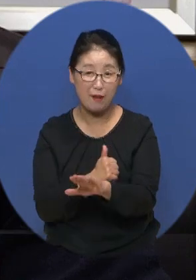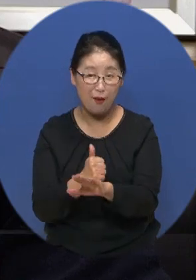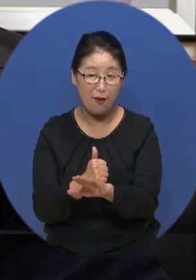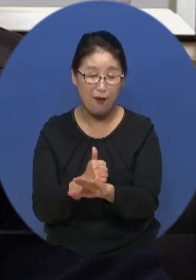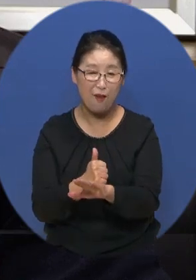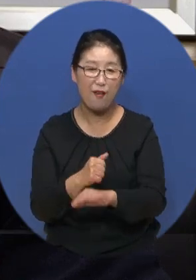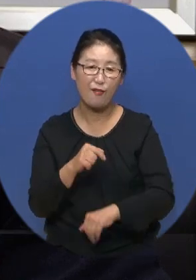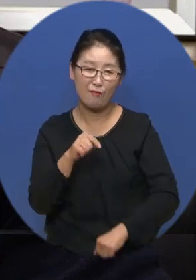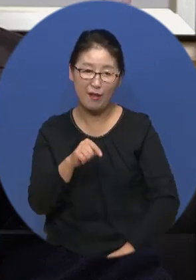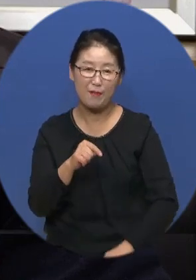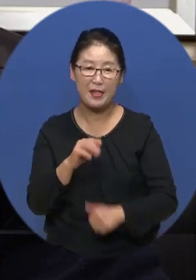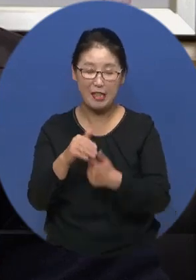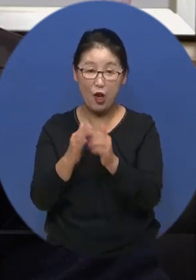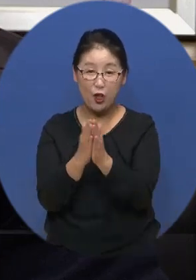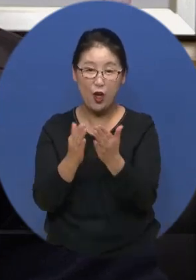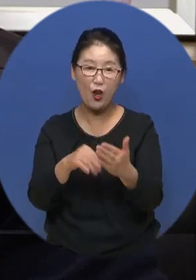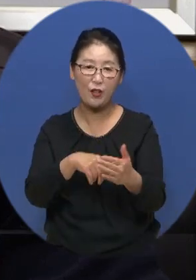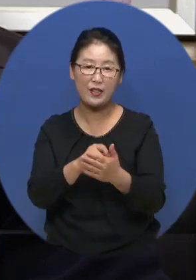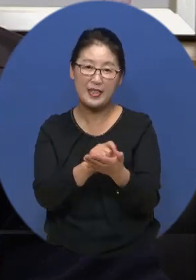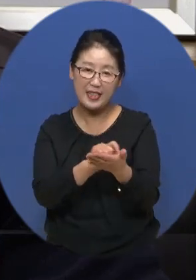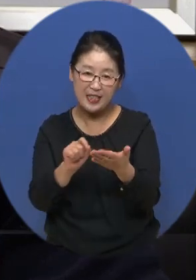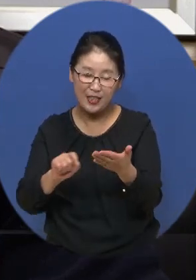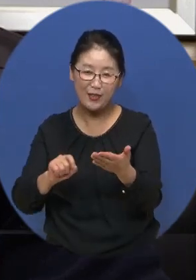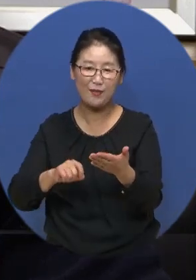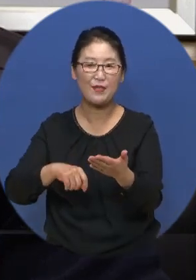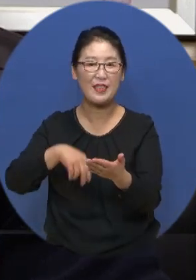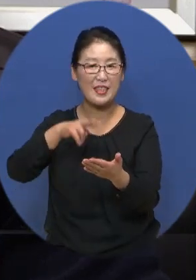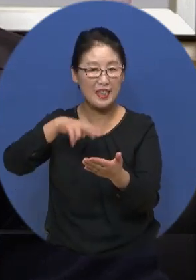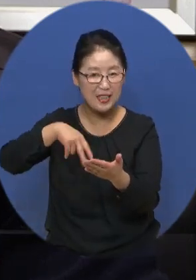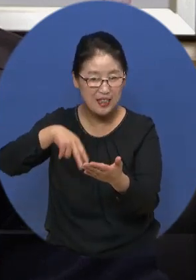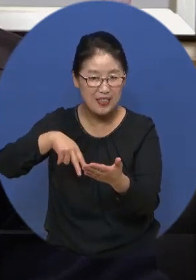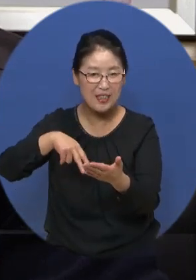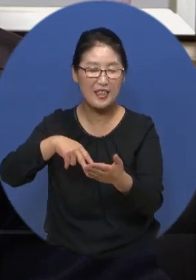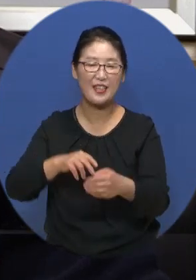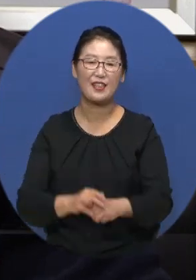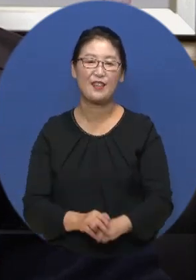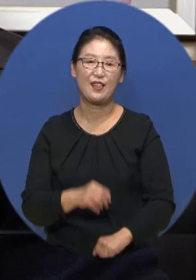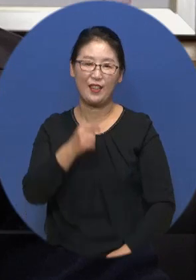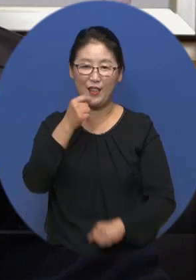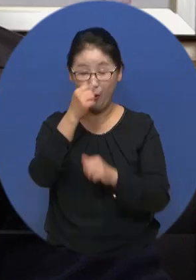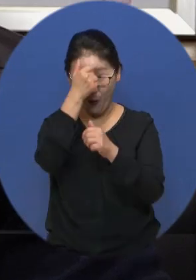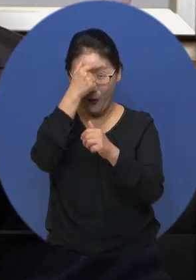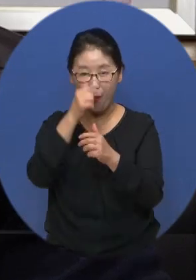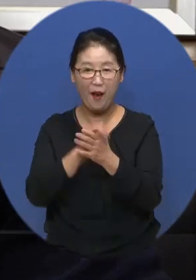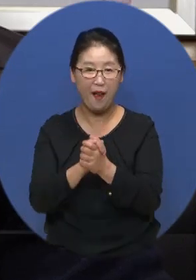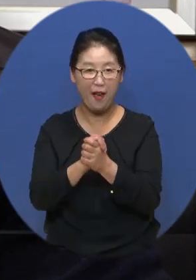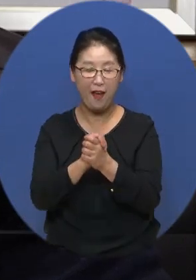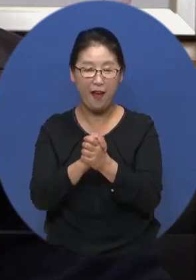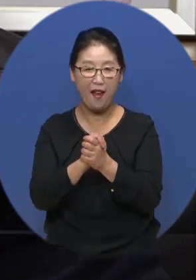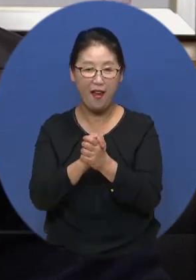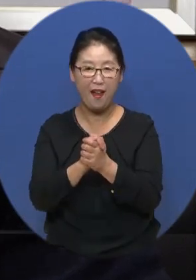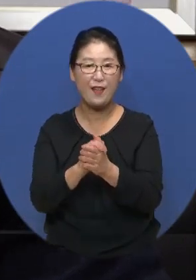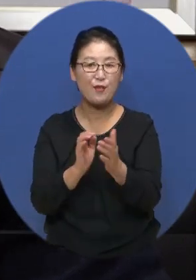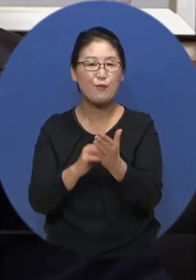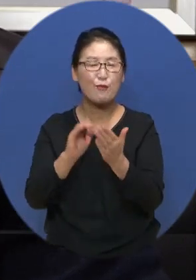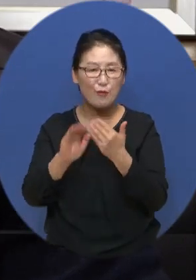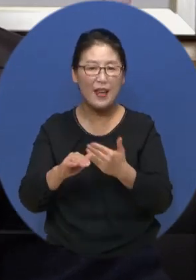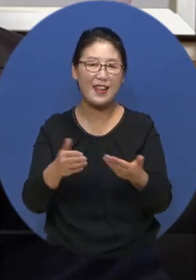그래서 일단은 성경 쓰기하고 그 다음에 뭐 읽기하고 그 다음에 기도하고 이렇게 작업장에 들어가긴